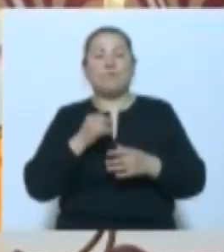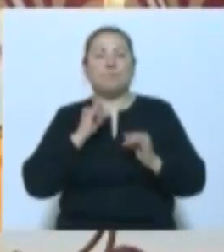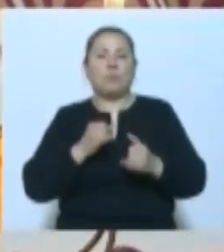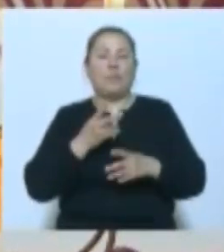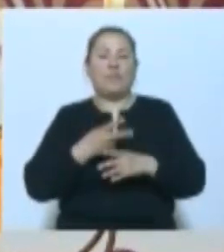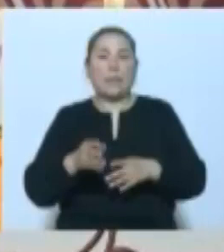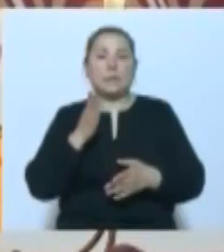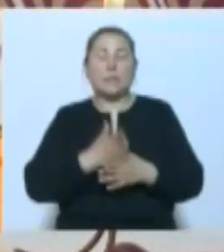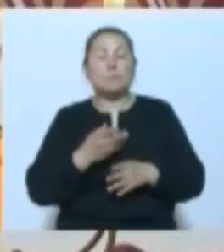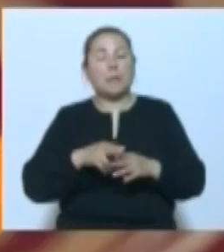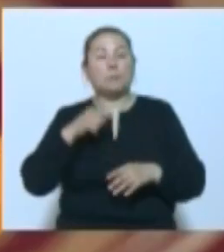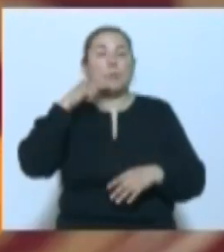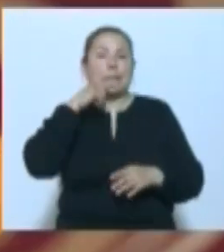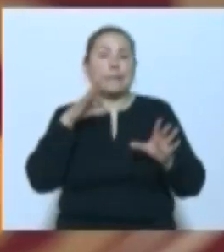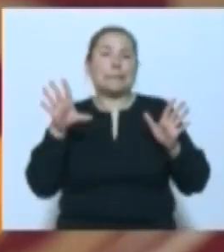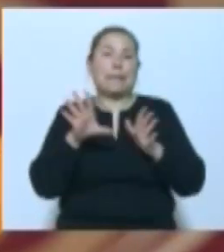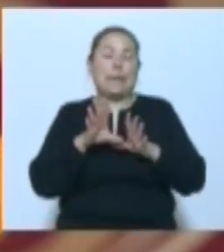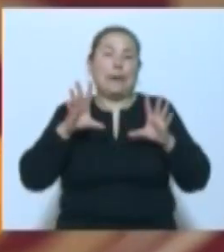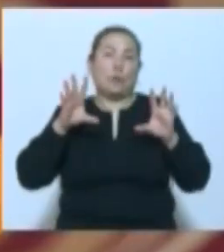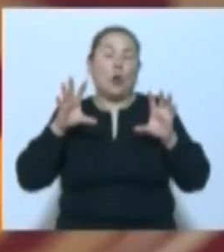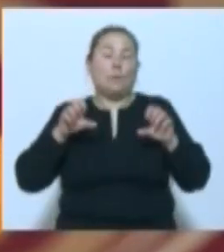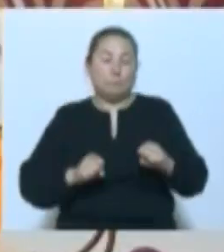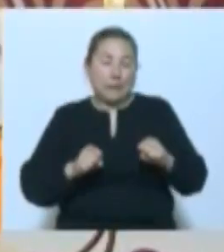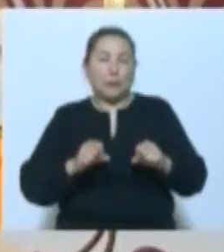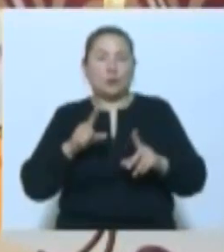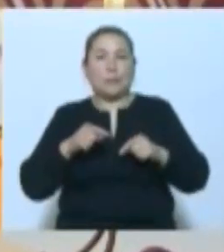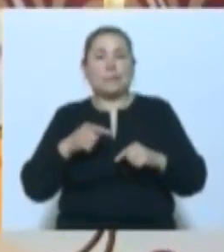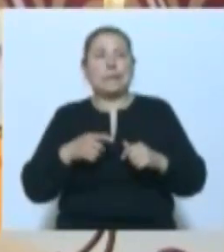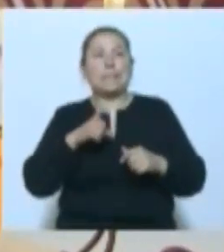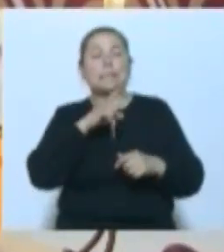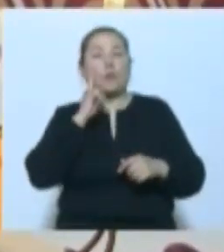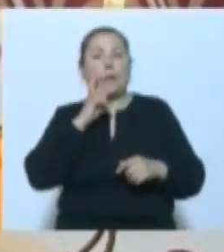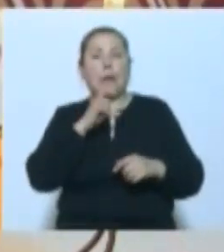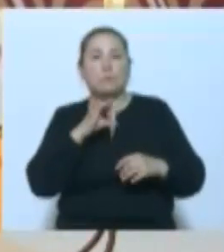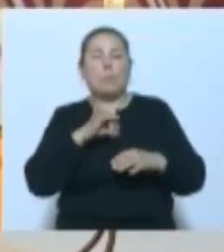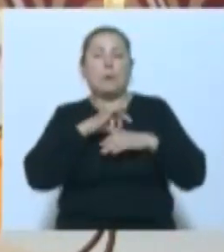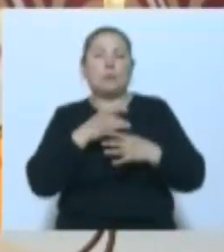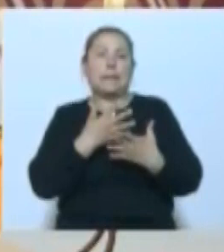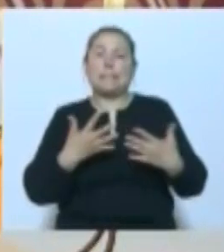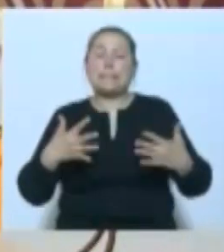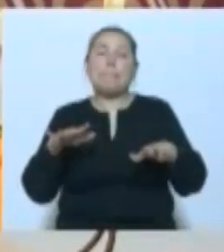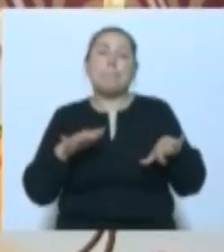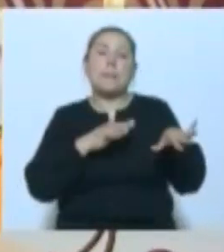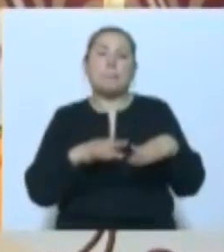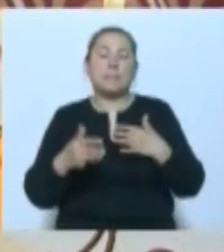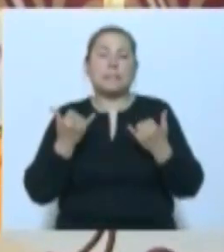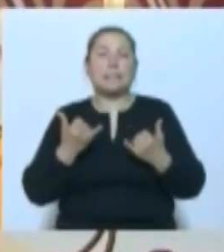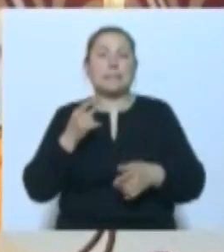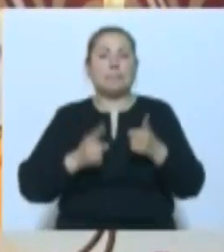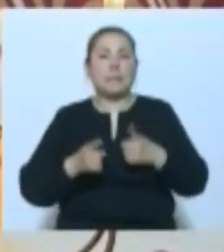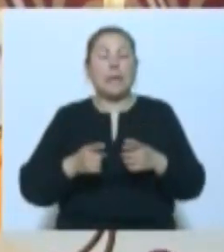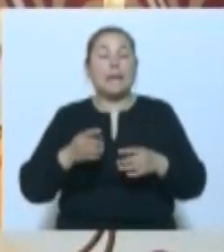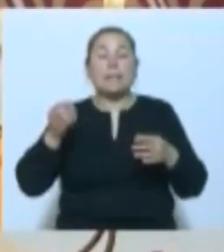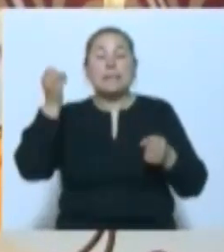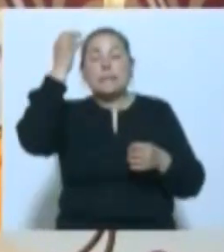Поэтому с целью их максимального сокращения а также направления использования зелёной экономики проводятся различные мероприятия на самом деле основная